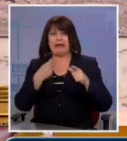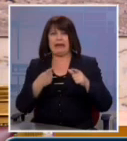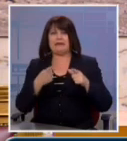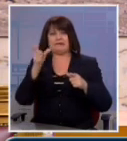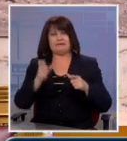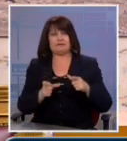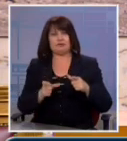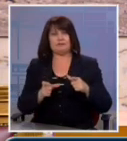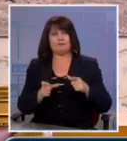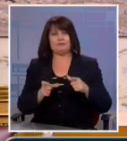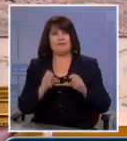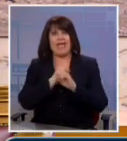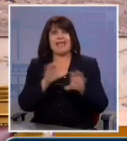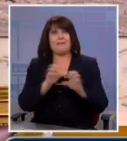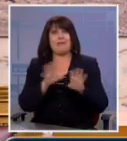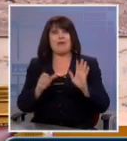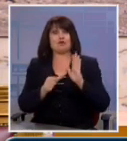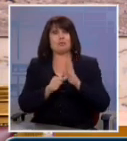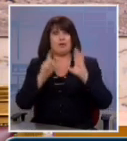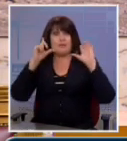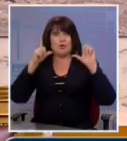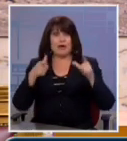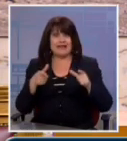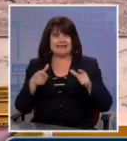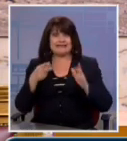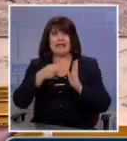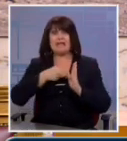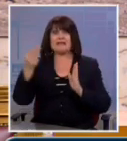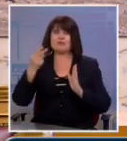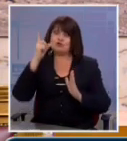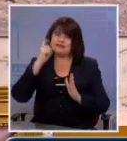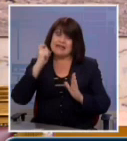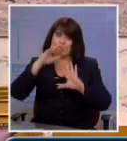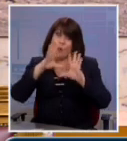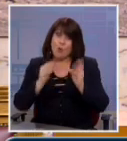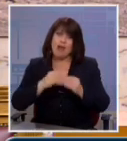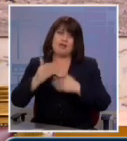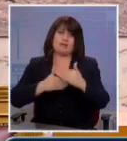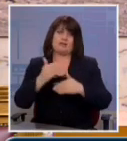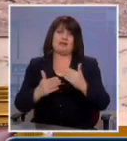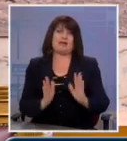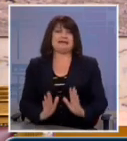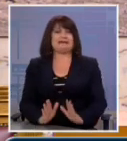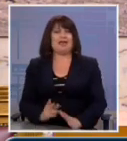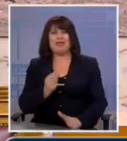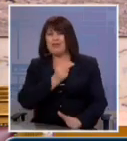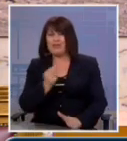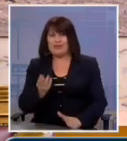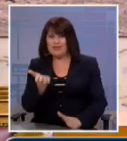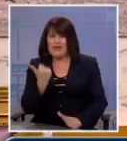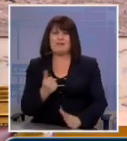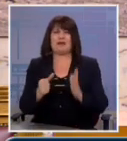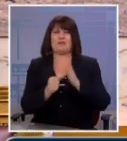οποίο ενημέρωσα το σώμα ότι είναι θεσμικά ενήμερος και δεν τίθεται